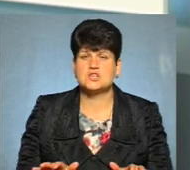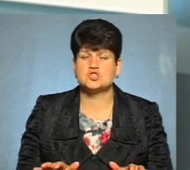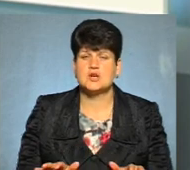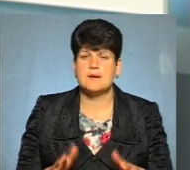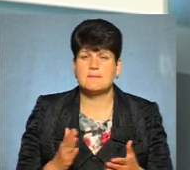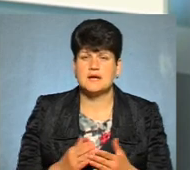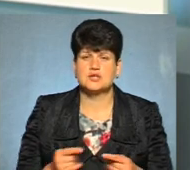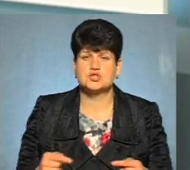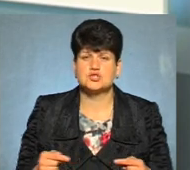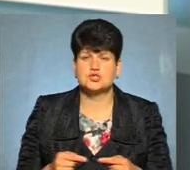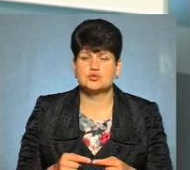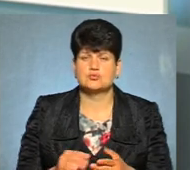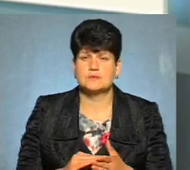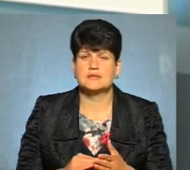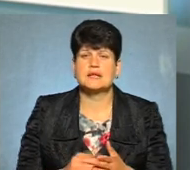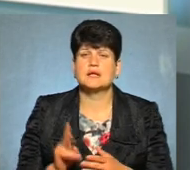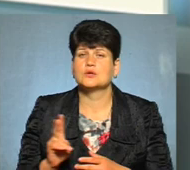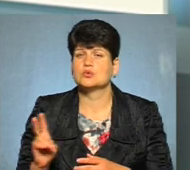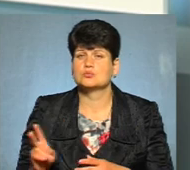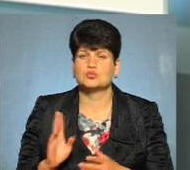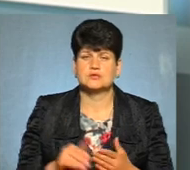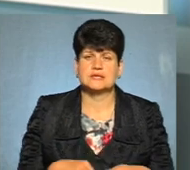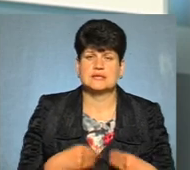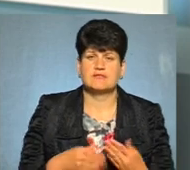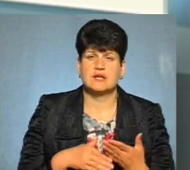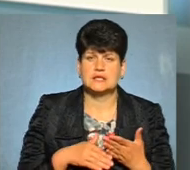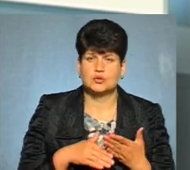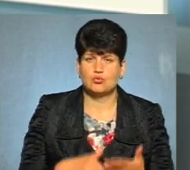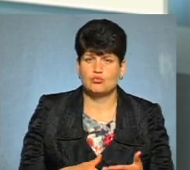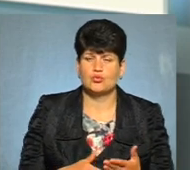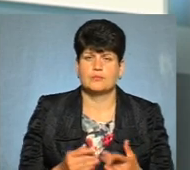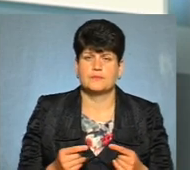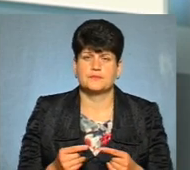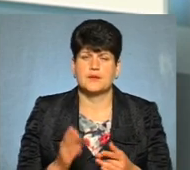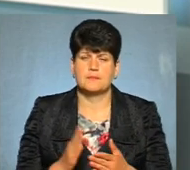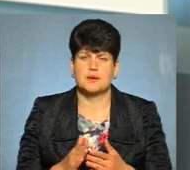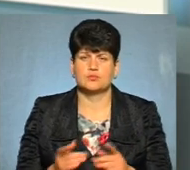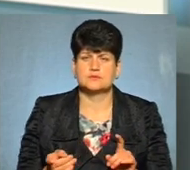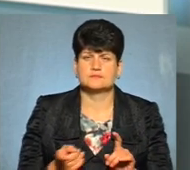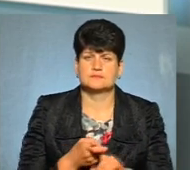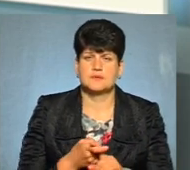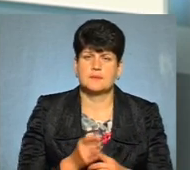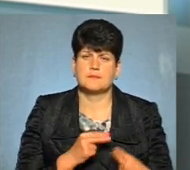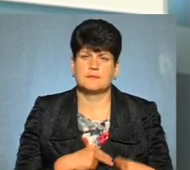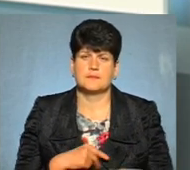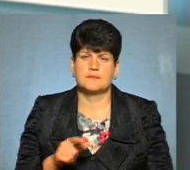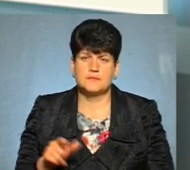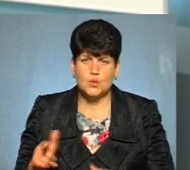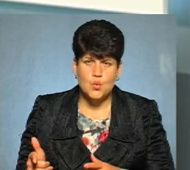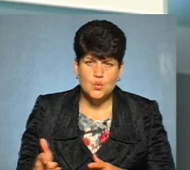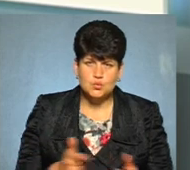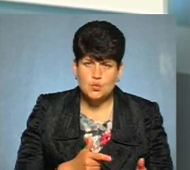чітко визначено, які лікарні будуть надавати допомогу, має бути закріплений персонал, готовий і тому